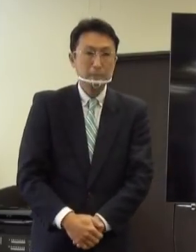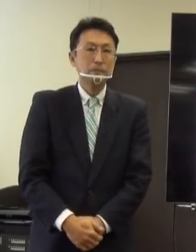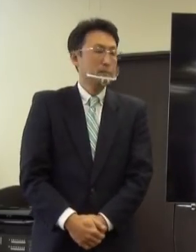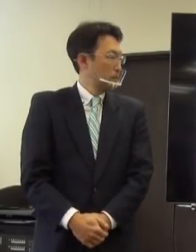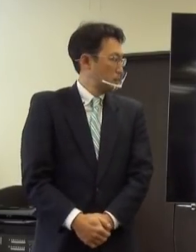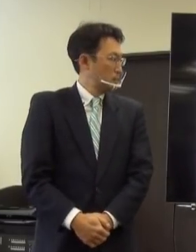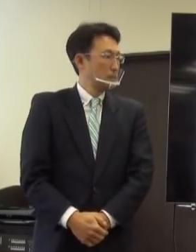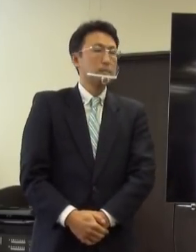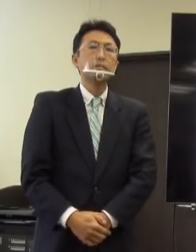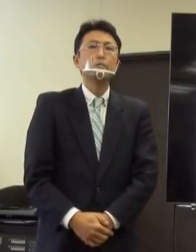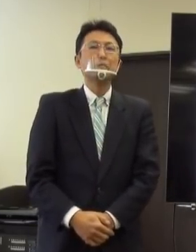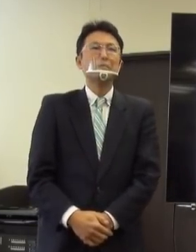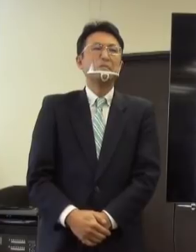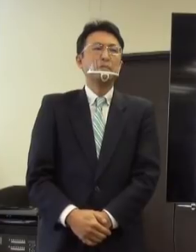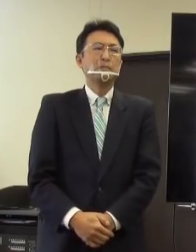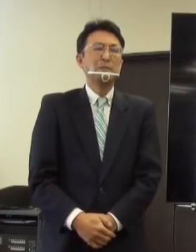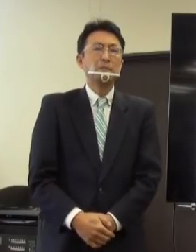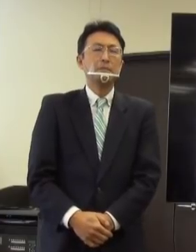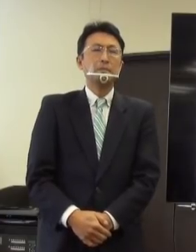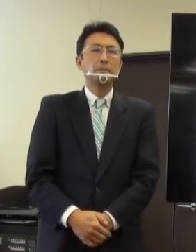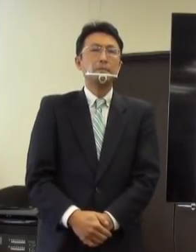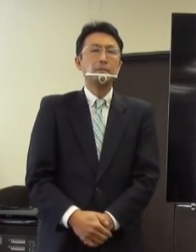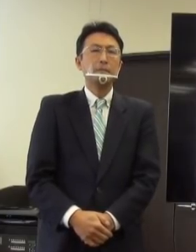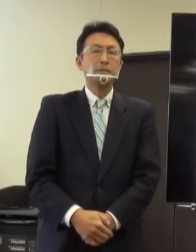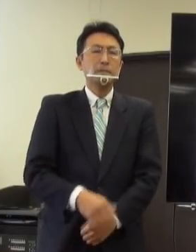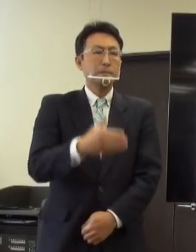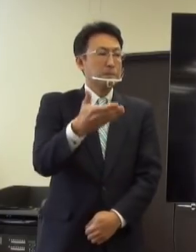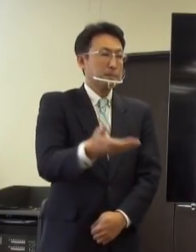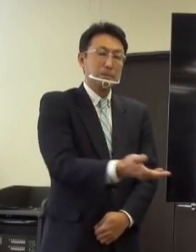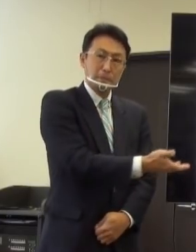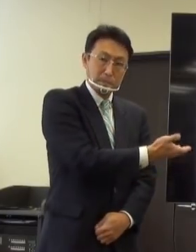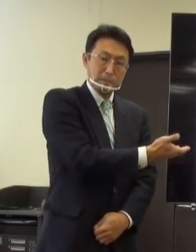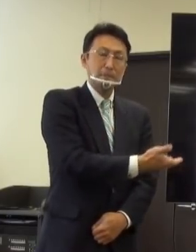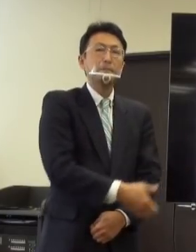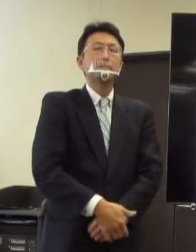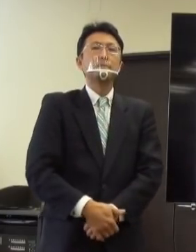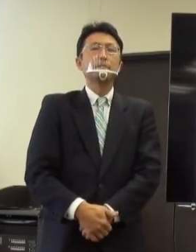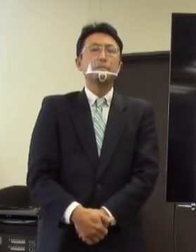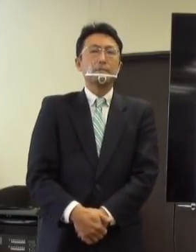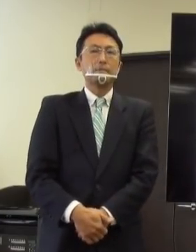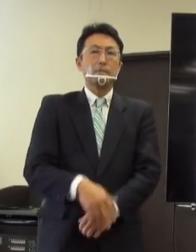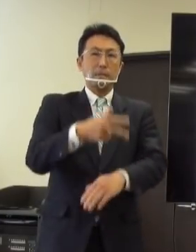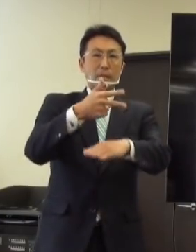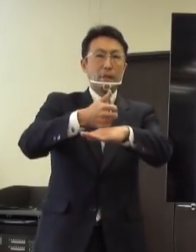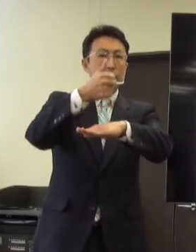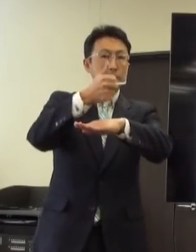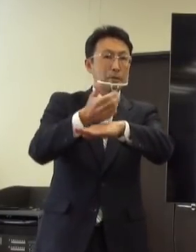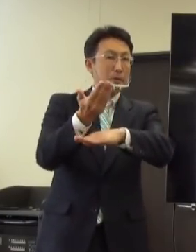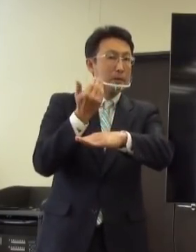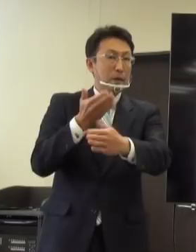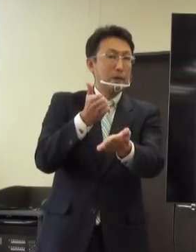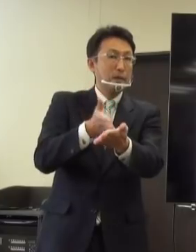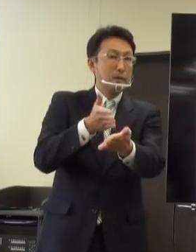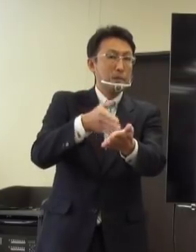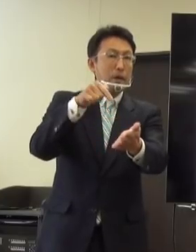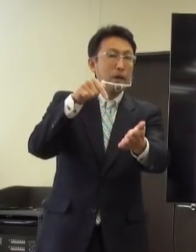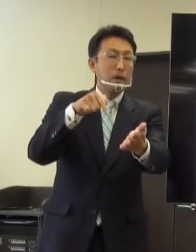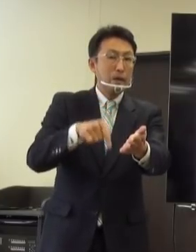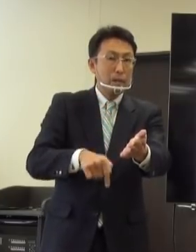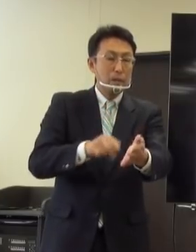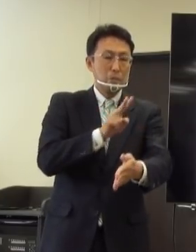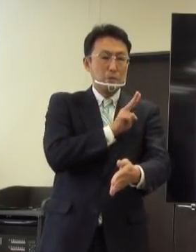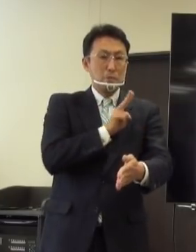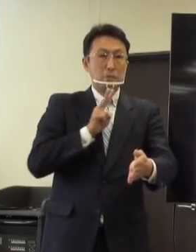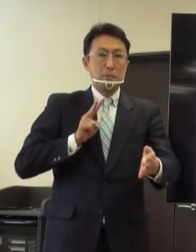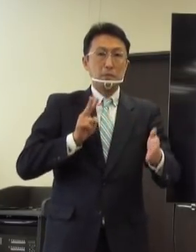はい、じゃあ民放さんお願いします。 福島民放の亀山です。市長が先ほど説明いただいた中で、2日間